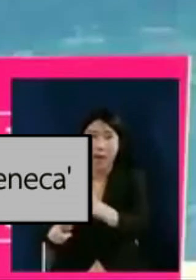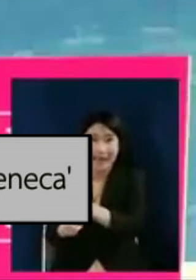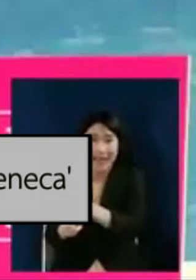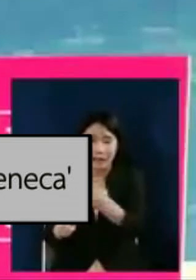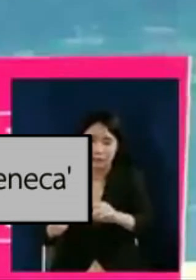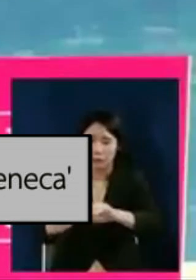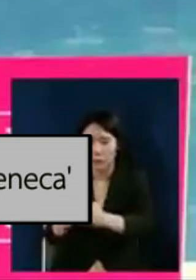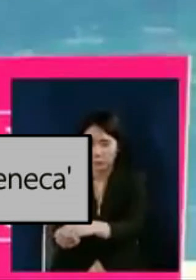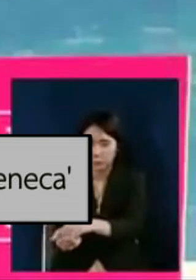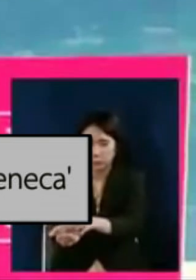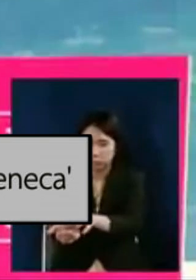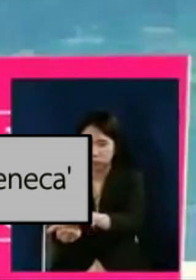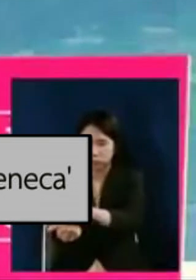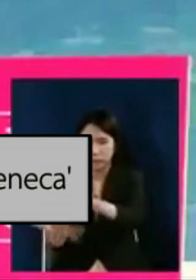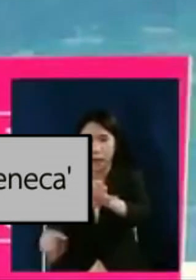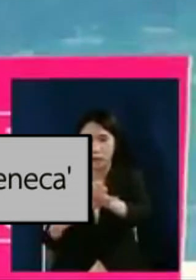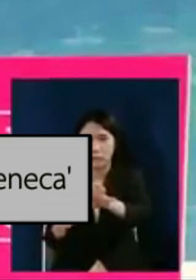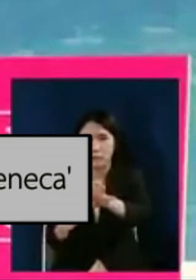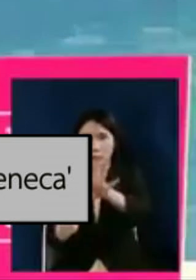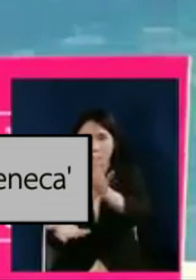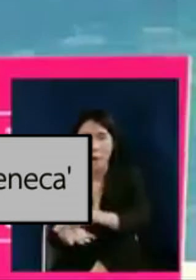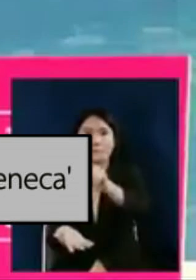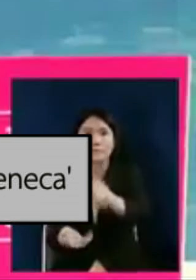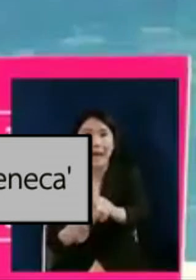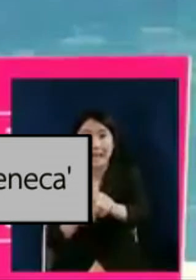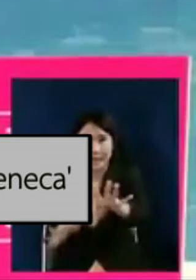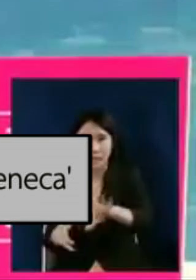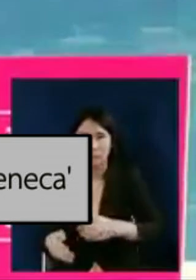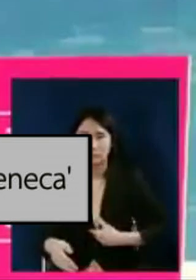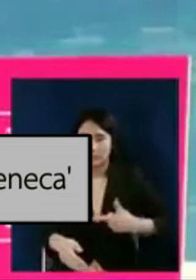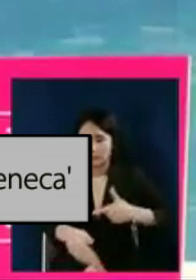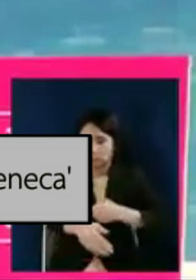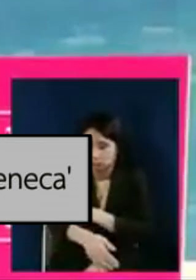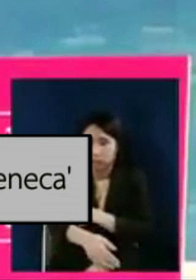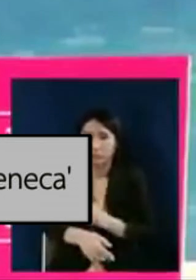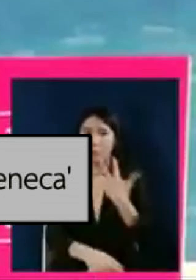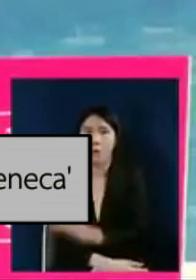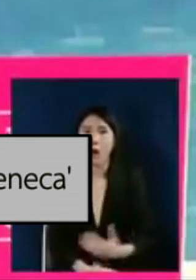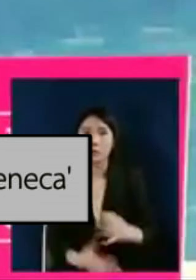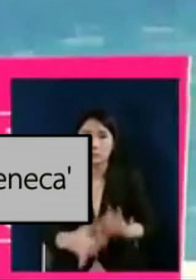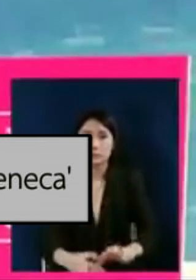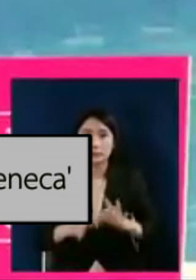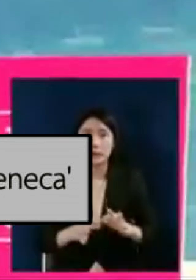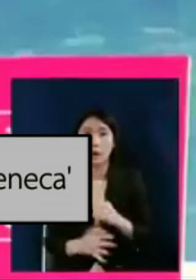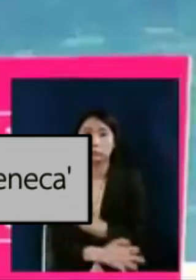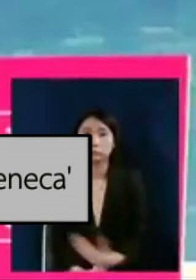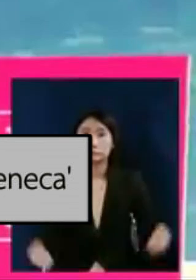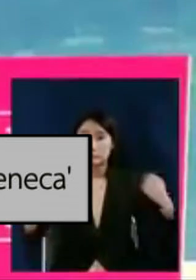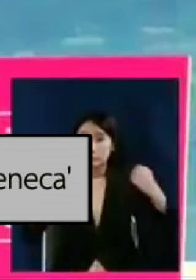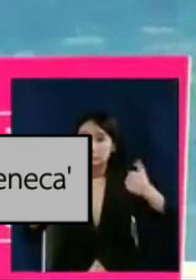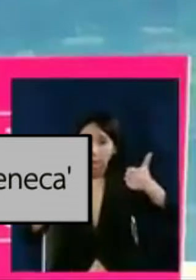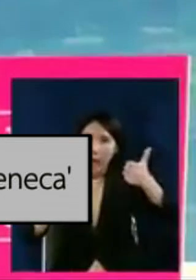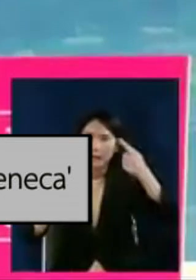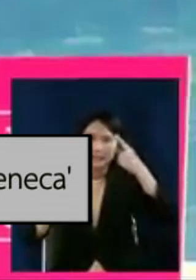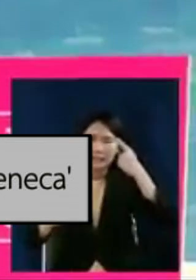ทำไว้ละส่วนเนี่ยให้มันตายแล้วค่อยมาใส่กับสารกระตุ้นภูมิต้านทางแล้วค่อยเอามาฉีดให้ร่างกาย